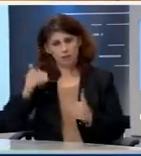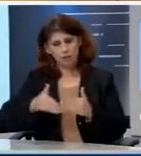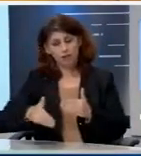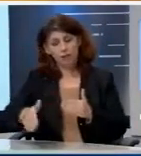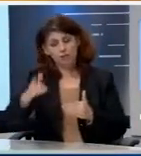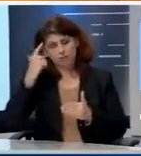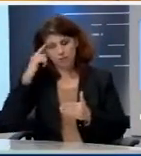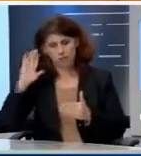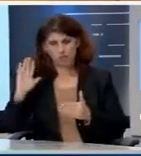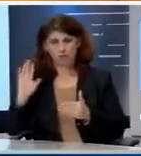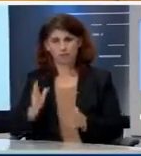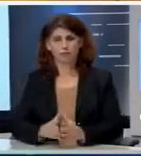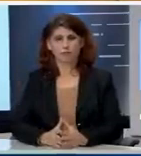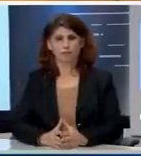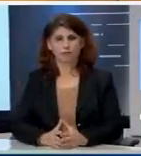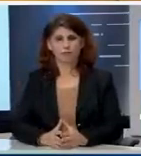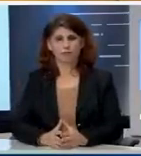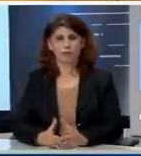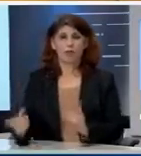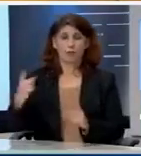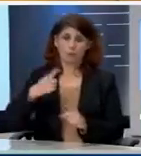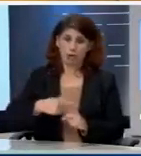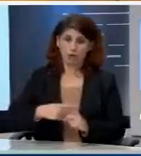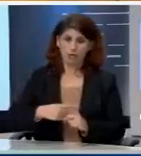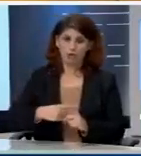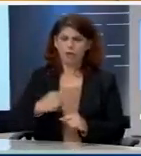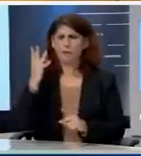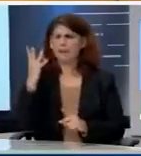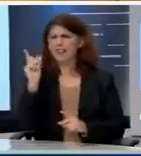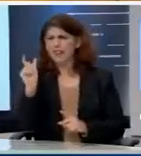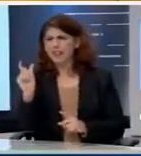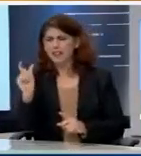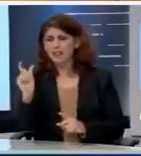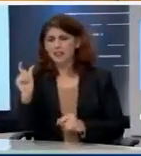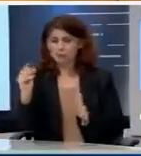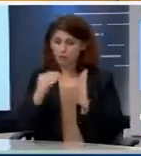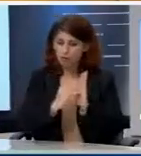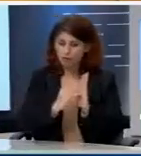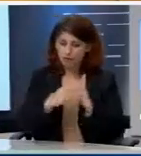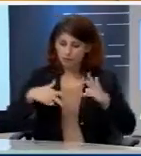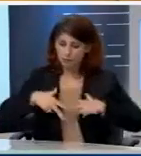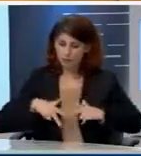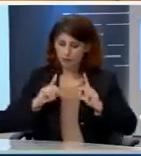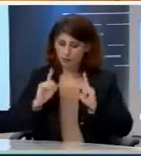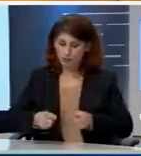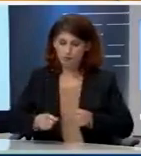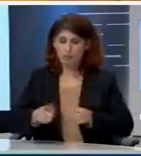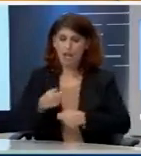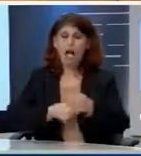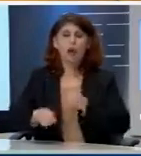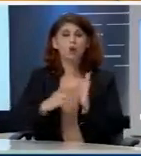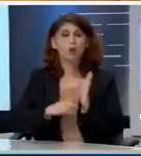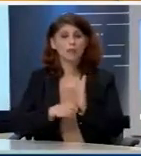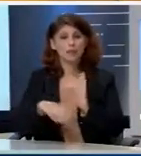έγινε μετά. Επιπρόσθετα, με τρεις λέξεις που προσέθεσα στην υπουργική μου απόφαση της αγορονομικής